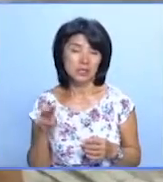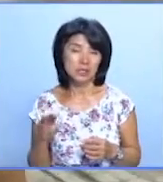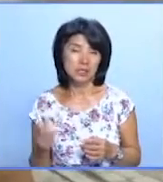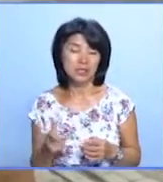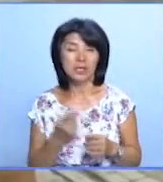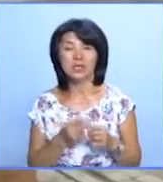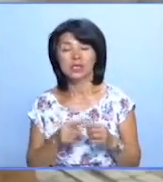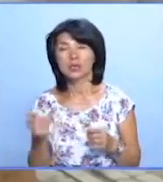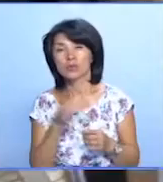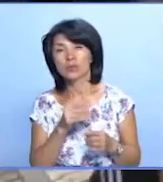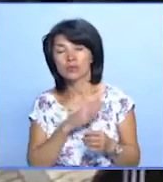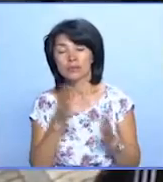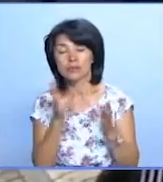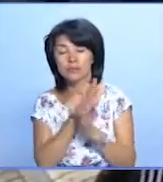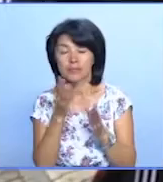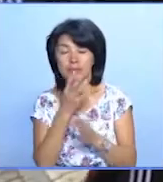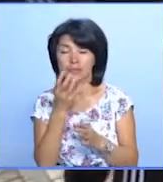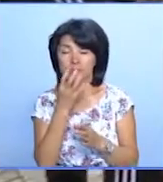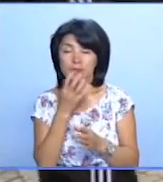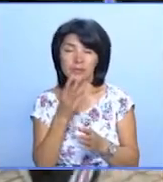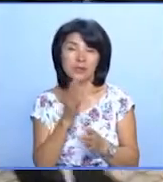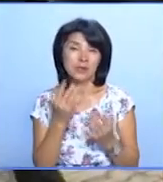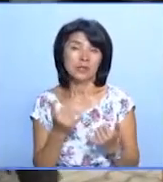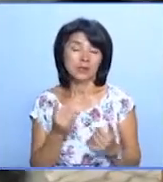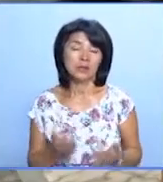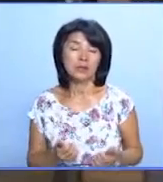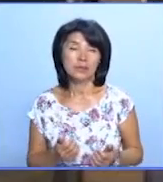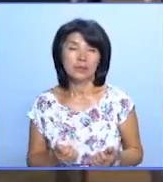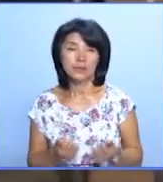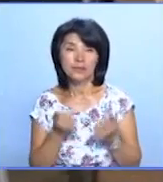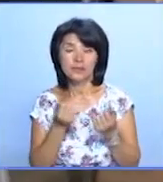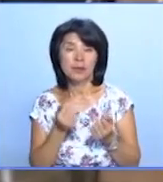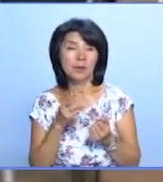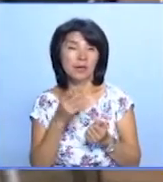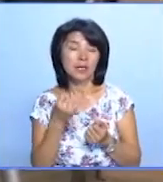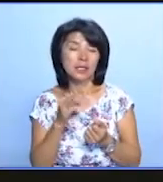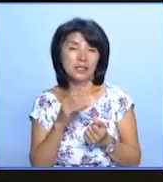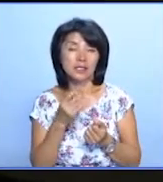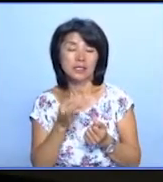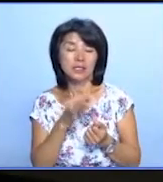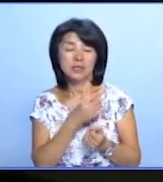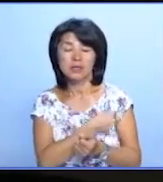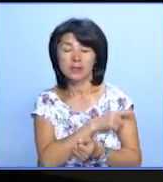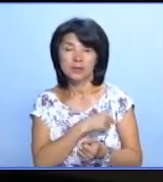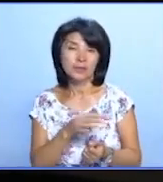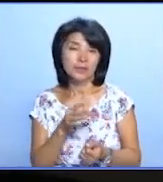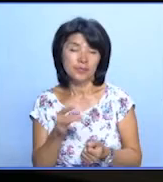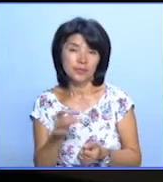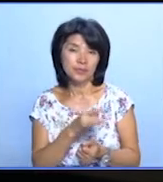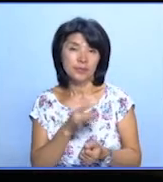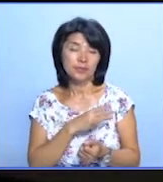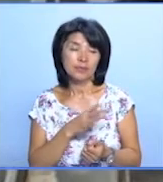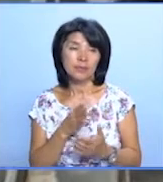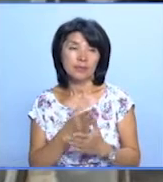Среди тех, кто получил кислородную поддержку, представители Майской районной больницы. Они поделились мыслями о том, насколько эта помощь важна для